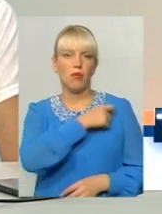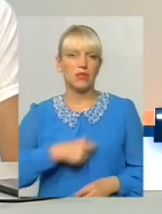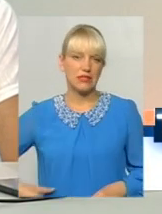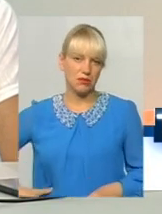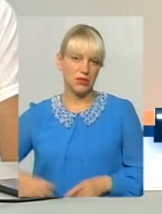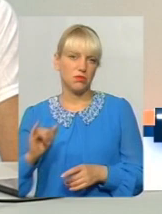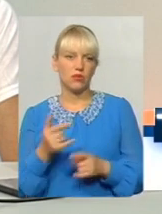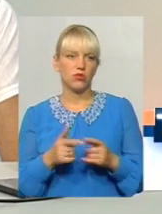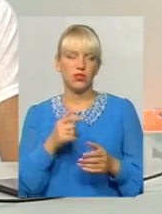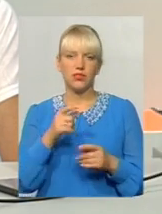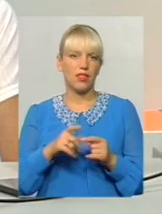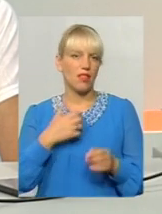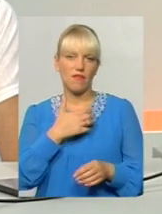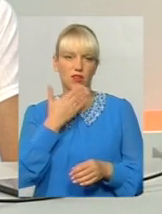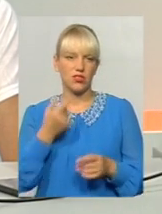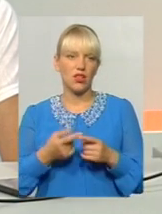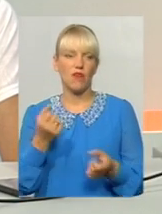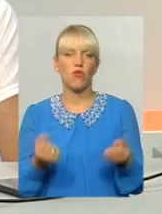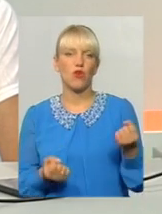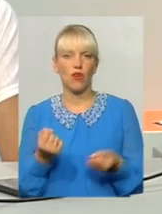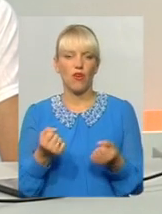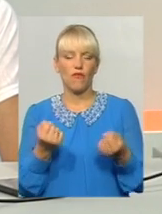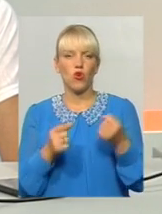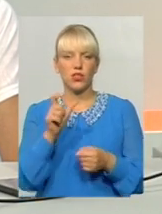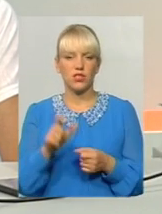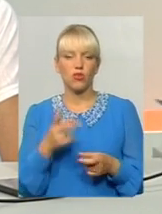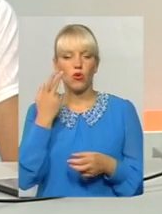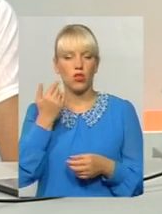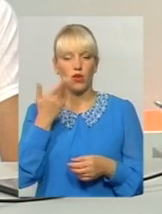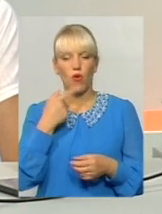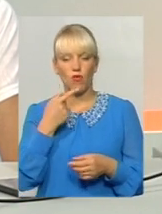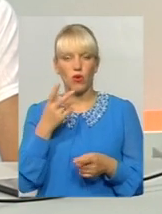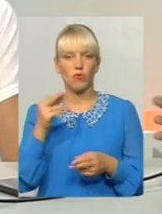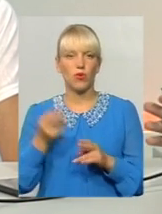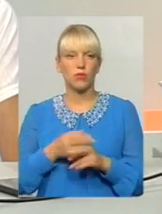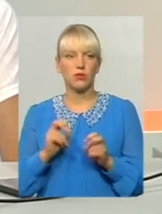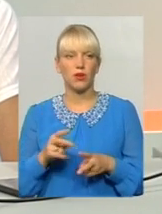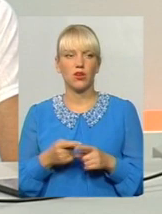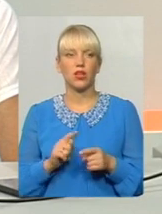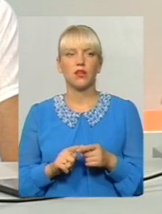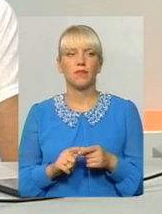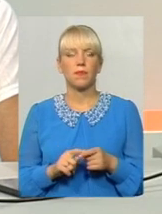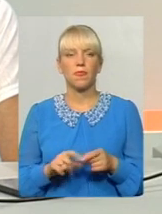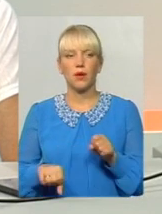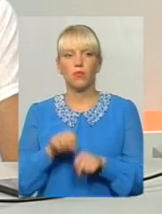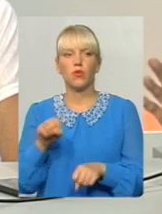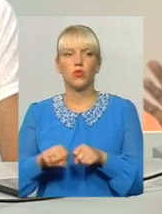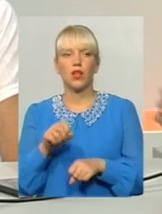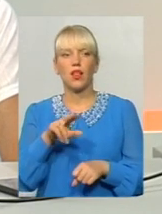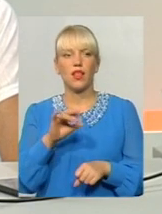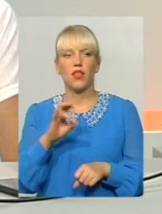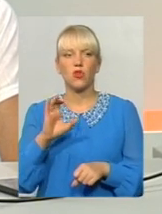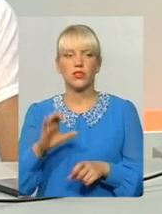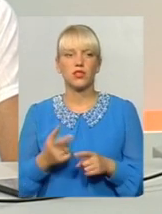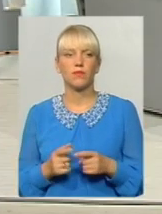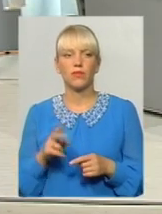на якому автомобілі пересувається, в принципі, водій, але коли ми кажемо про безпечність, тобто там, наприклад, в Audi там 6 подушок безпеки, там в Lausі 2, ну, до